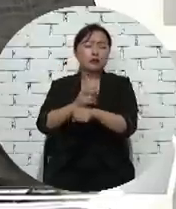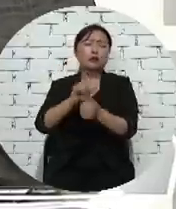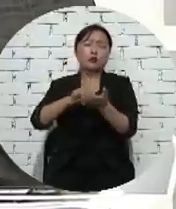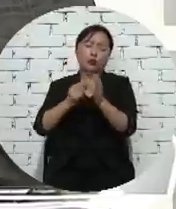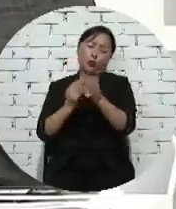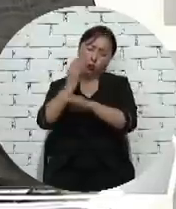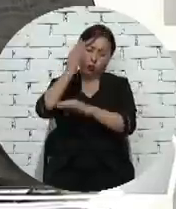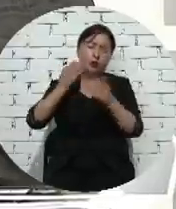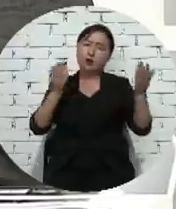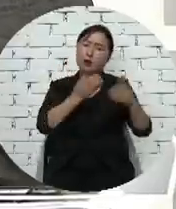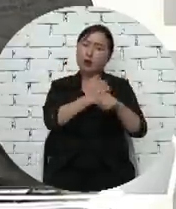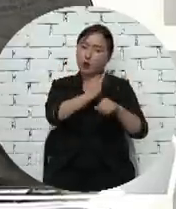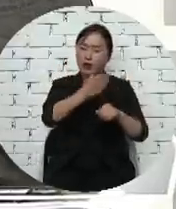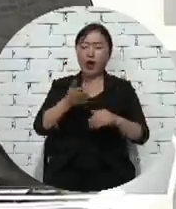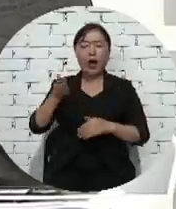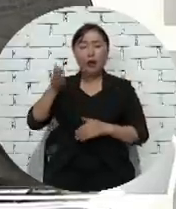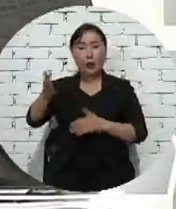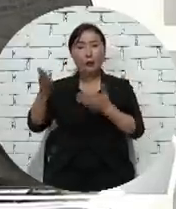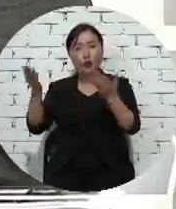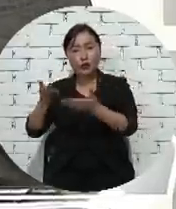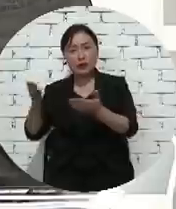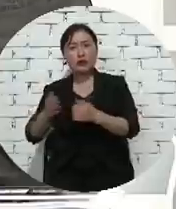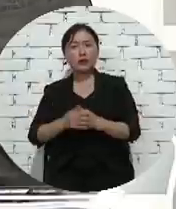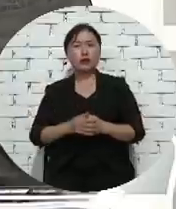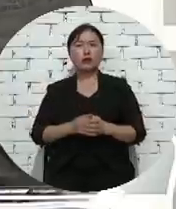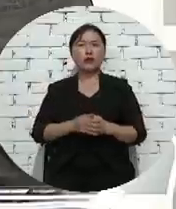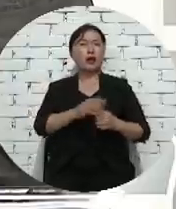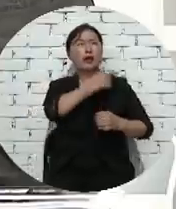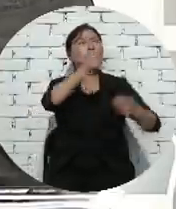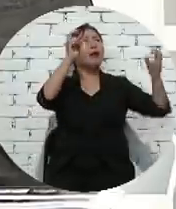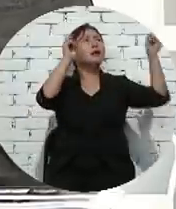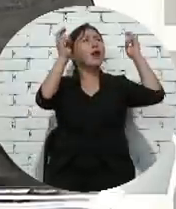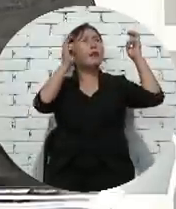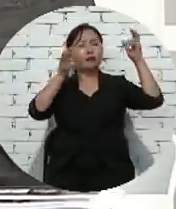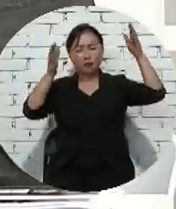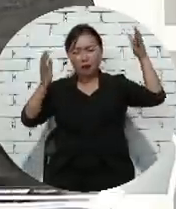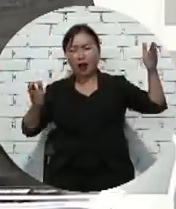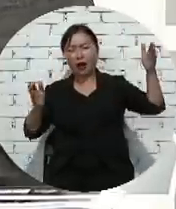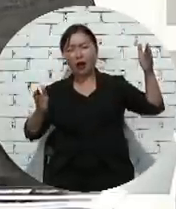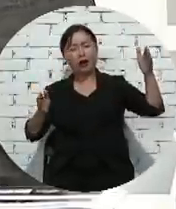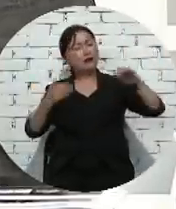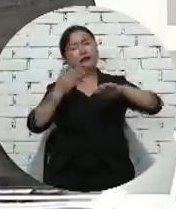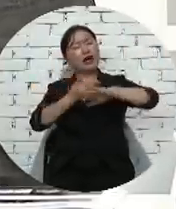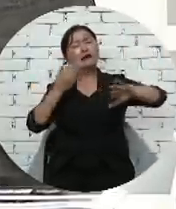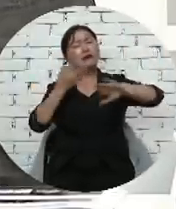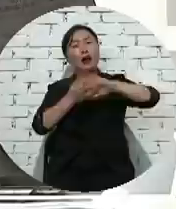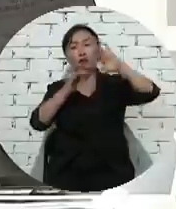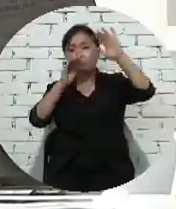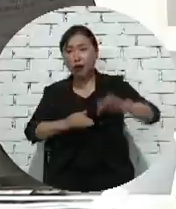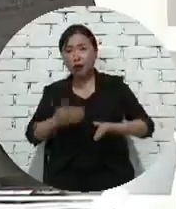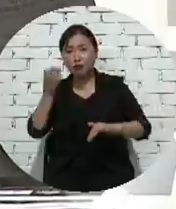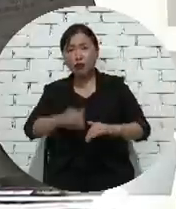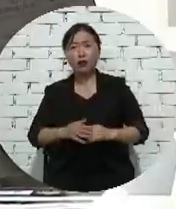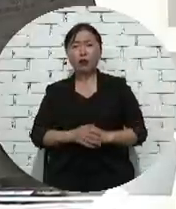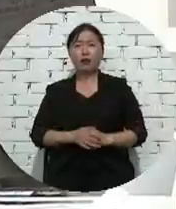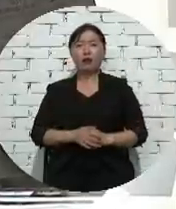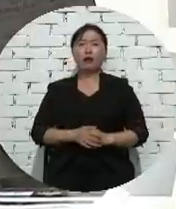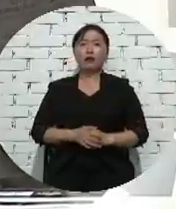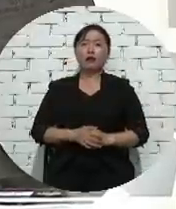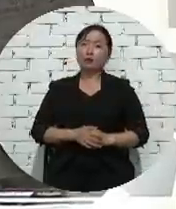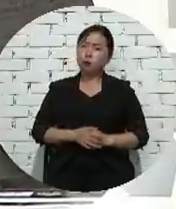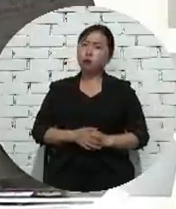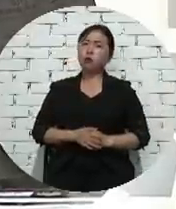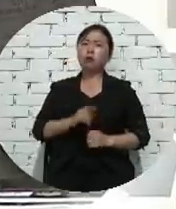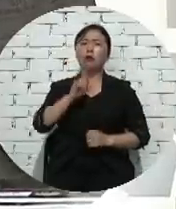해서 전문직과 그 화이트칼라 전문직에 대한 얘기인데 네. 이게 언론에 나오는 거 보니까 뭐 아우슈비츠